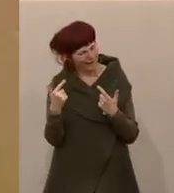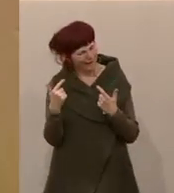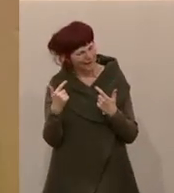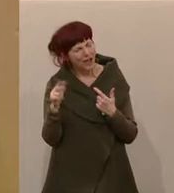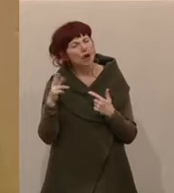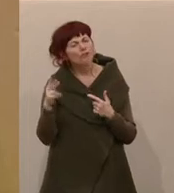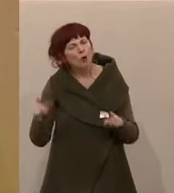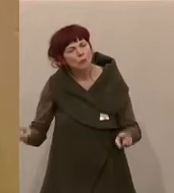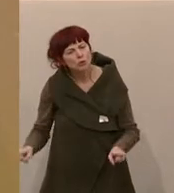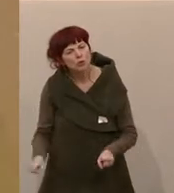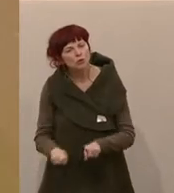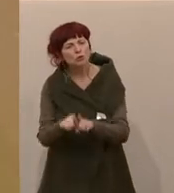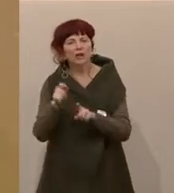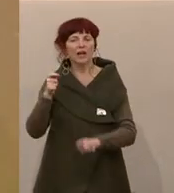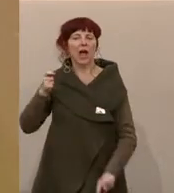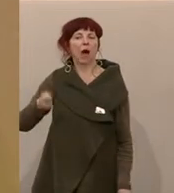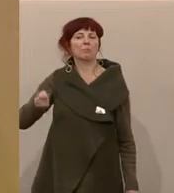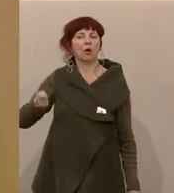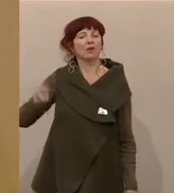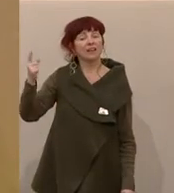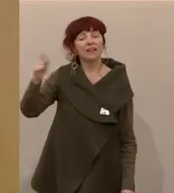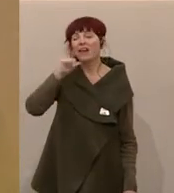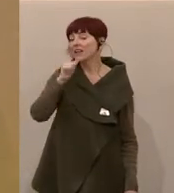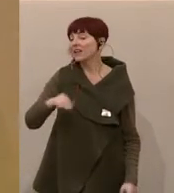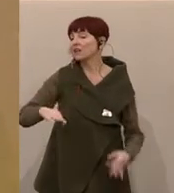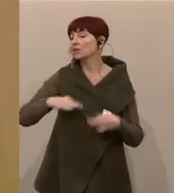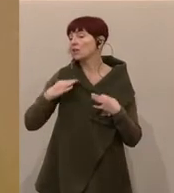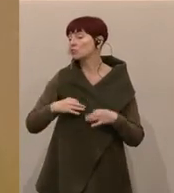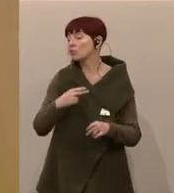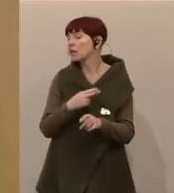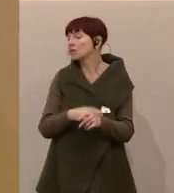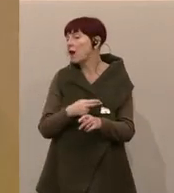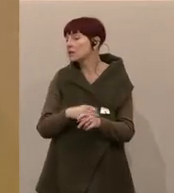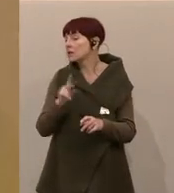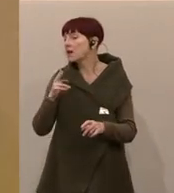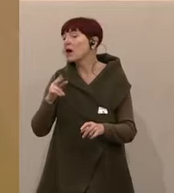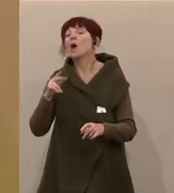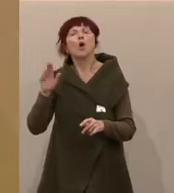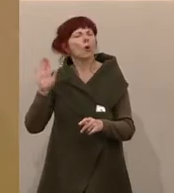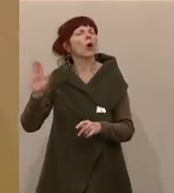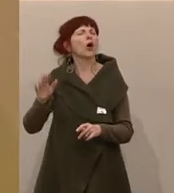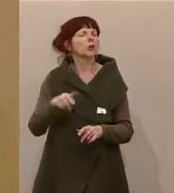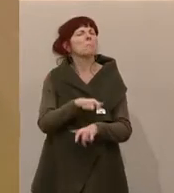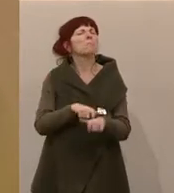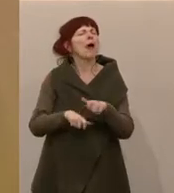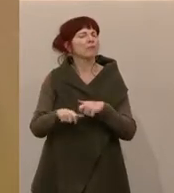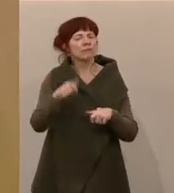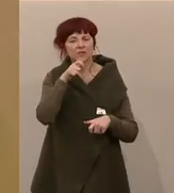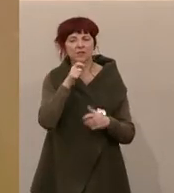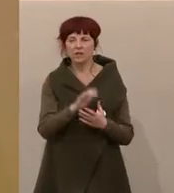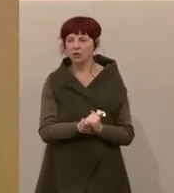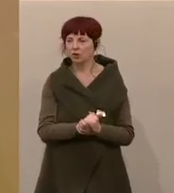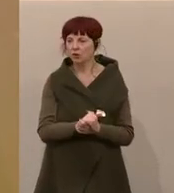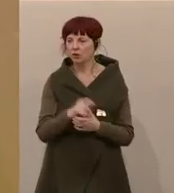die Abgeordneten hier nicht der Gesundheitskasse unterliegen werden, sondern der Beamtenversicherung. Erklären Sie den Leuten, warum Sie 280 für ein